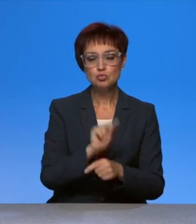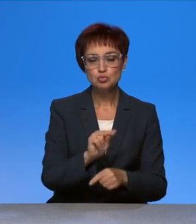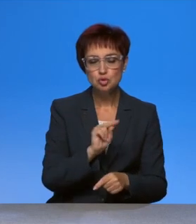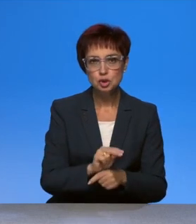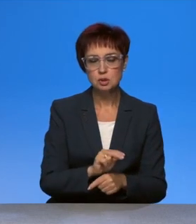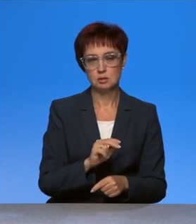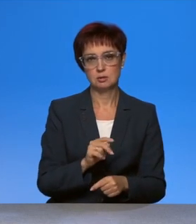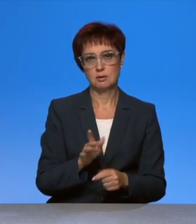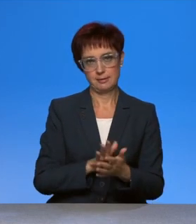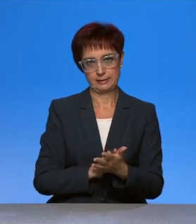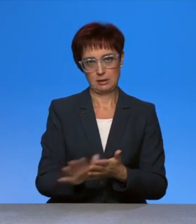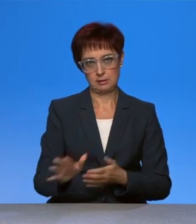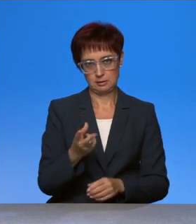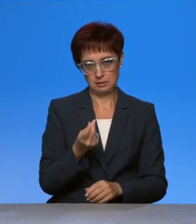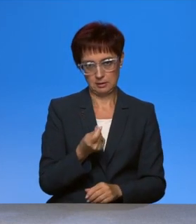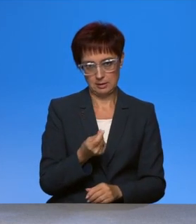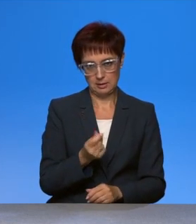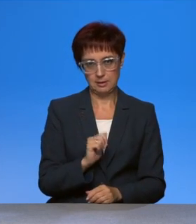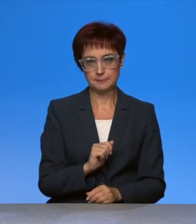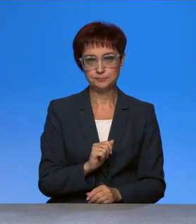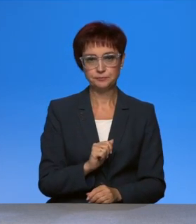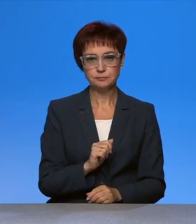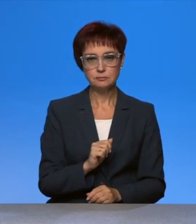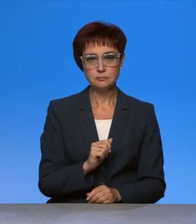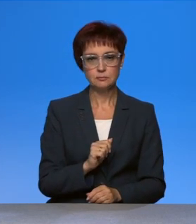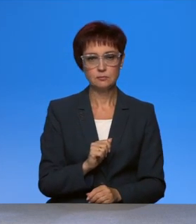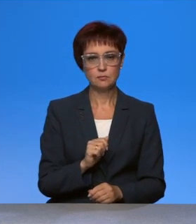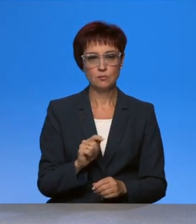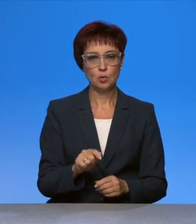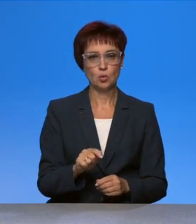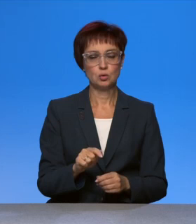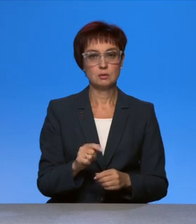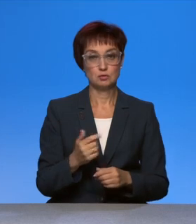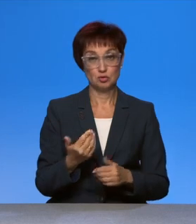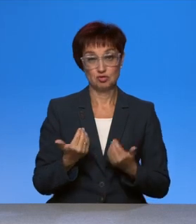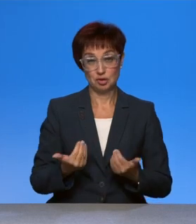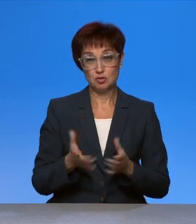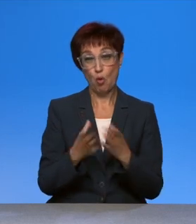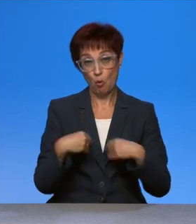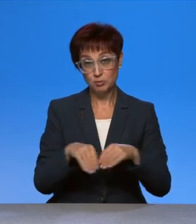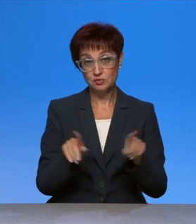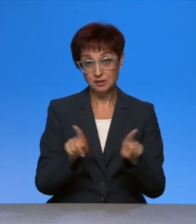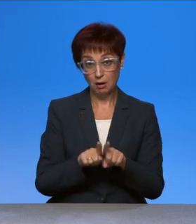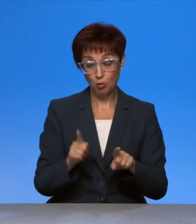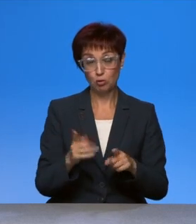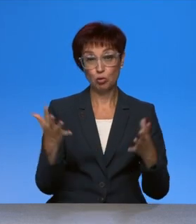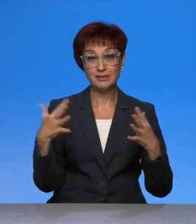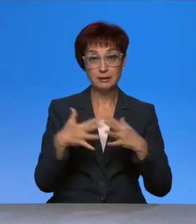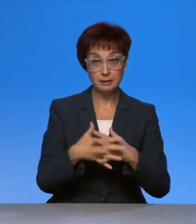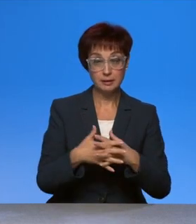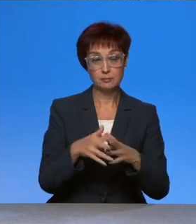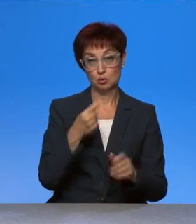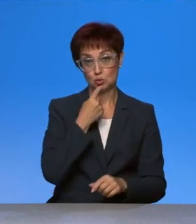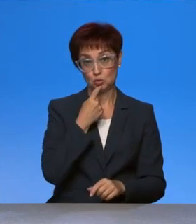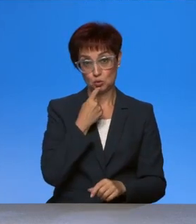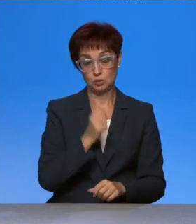современном обществе ребята из деревни трудно интегрируются, им нужно время. Но сейчас начинают получать образование, поэтому все хорошо.